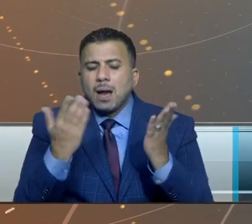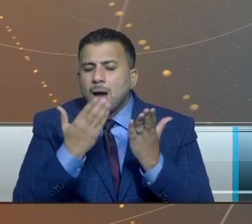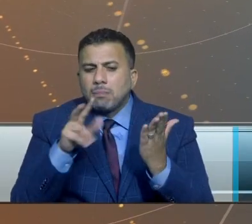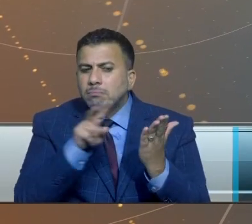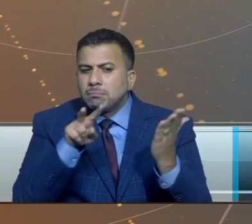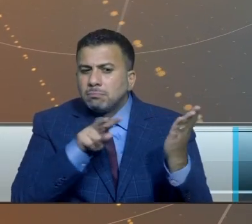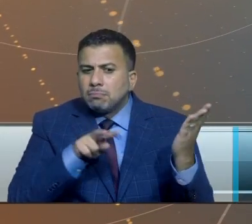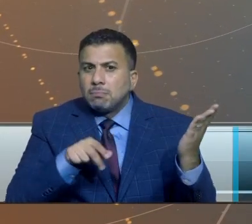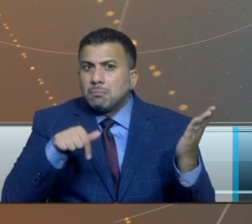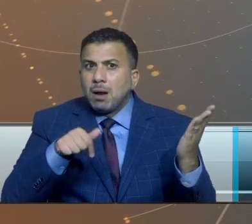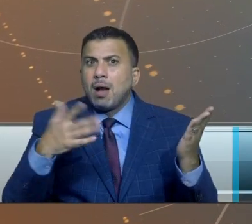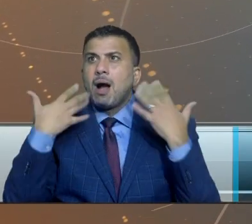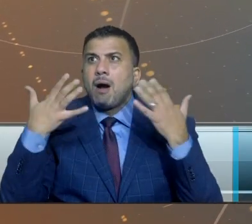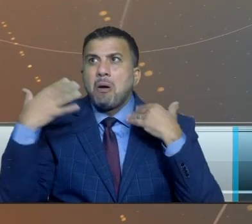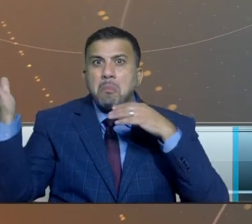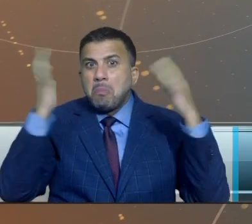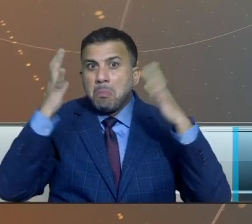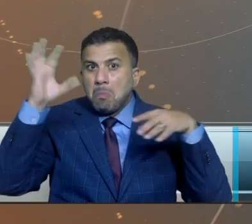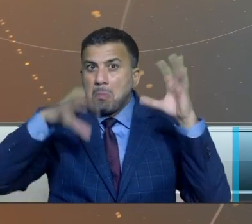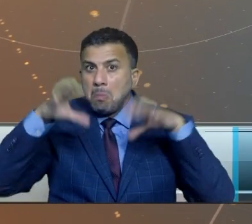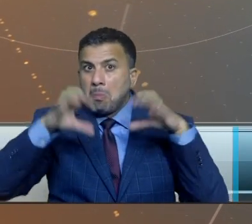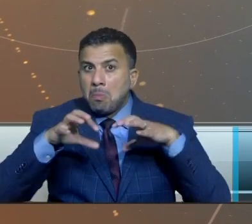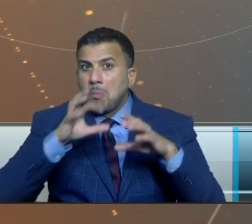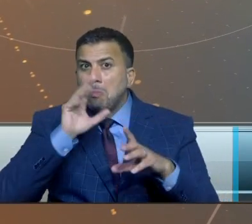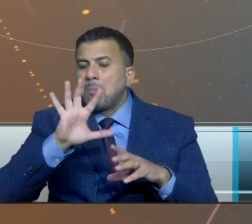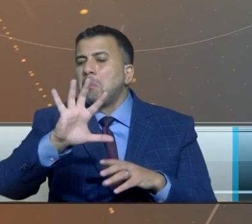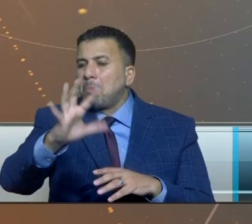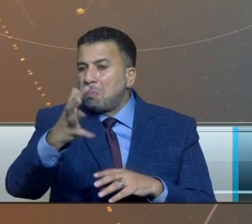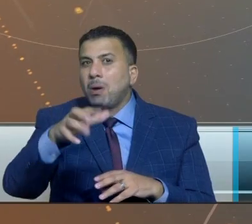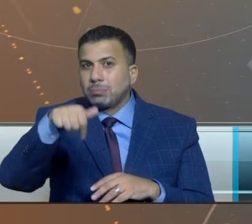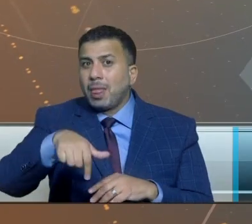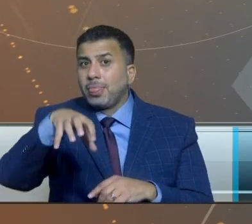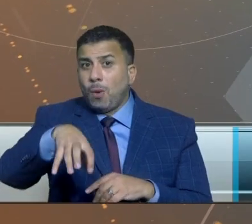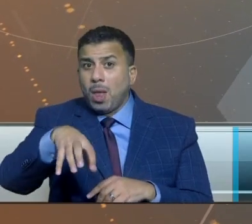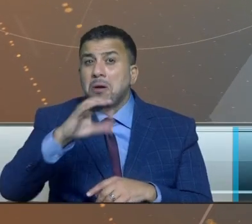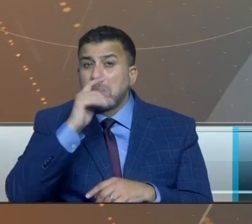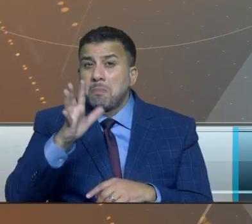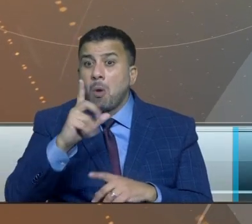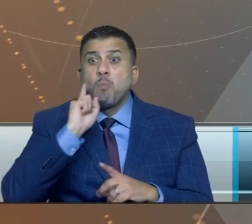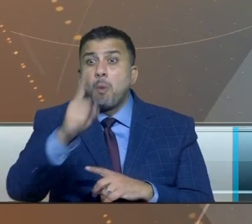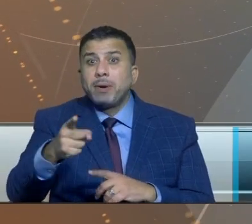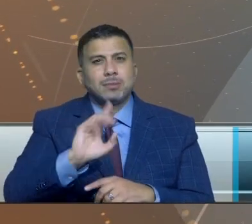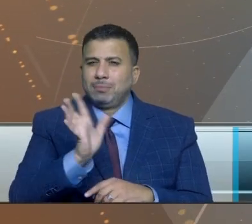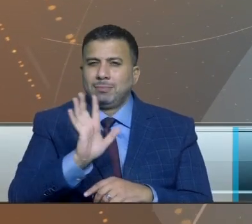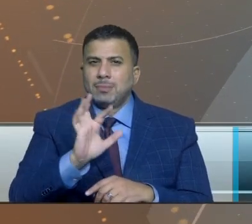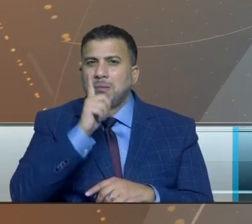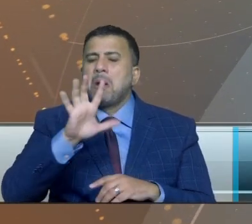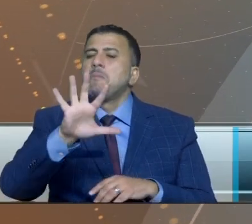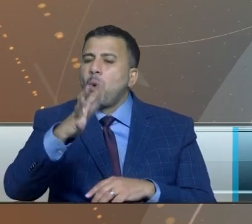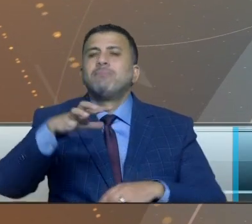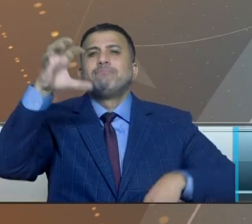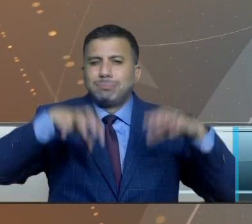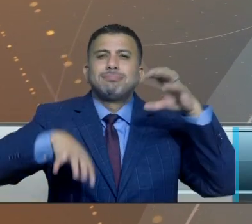الاوليه للحاله المداريه التي تشير الى ان التاثير المتوقع على الدوله سيكون غير مباشر مع توقع سقوط